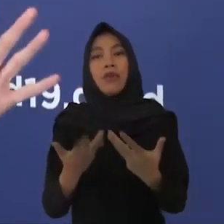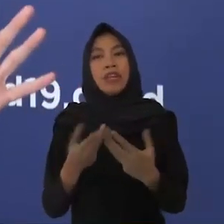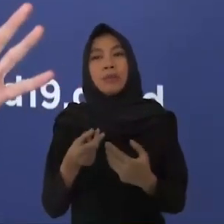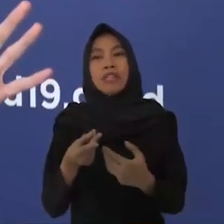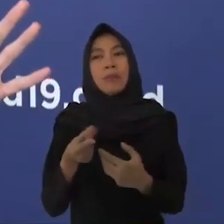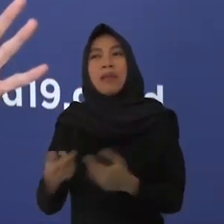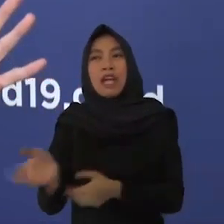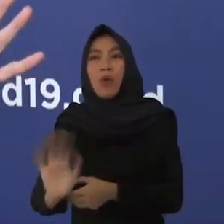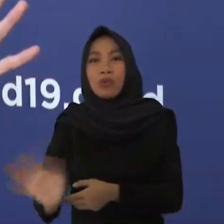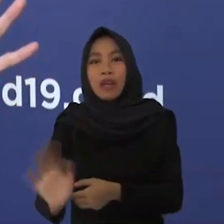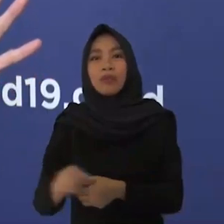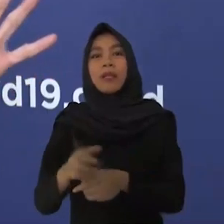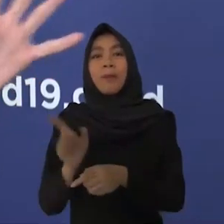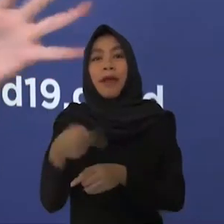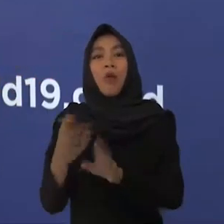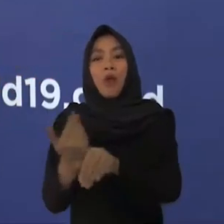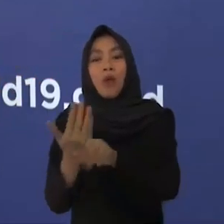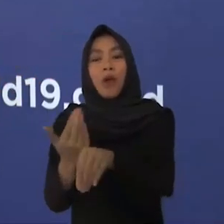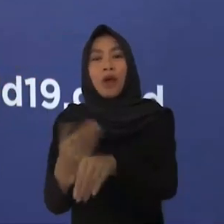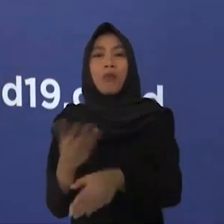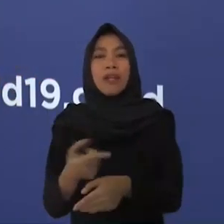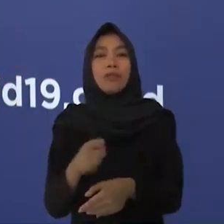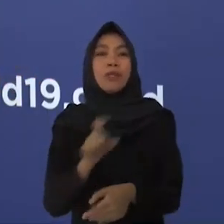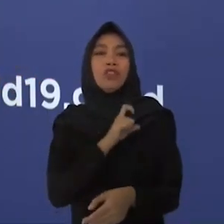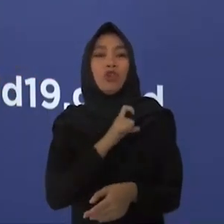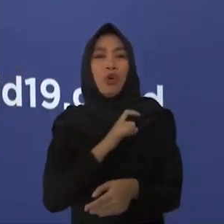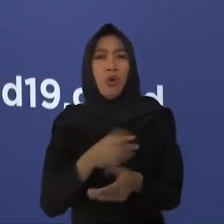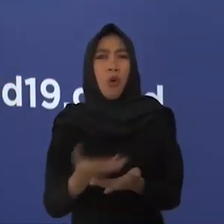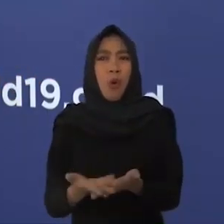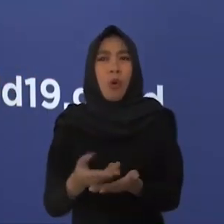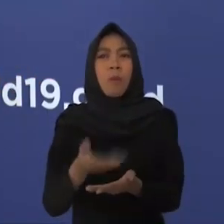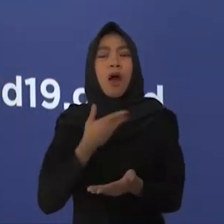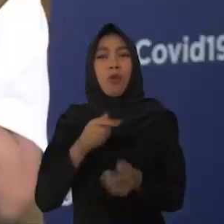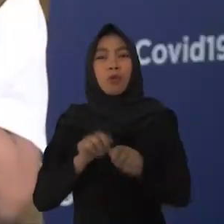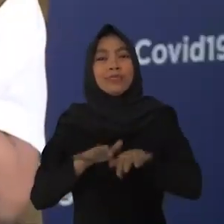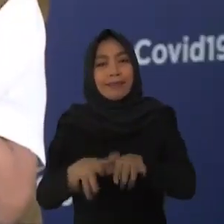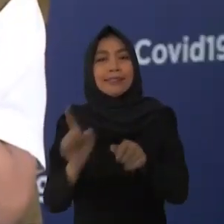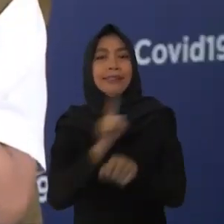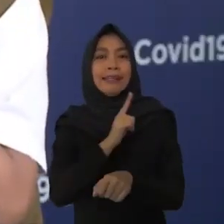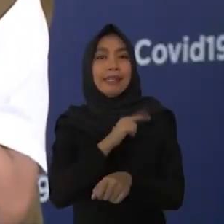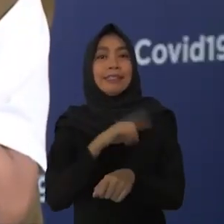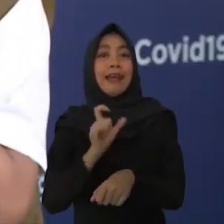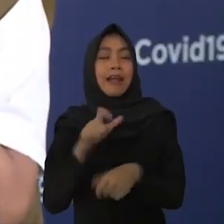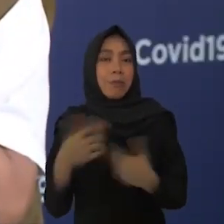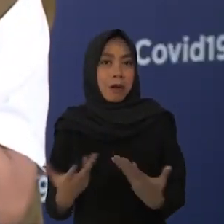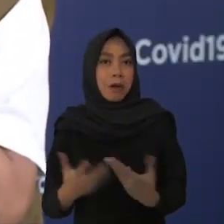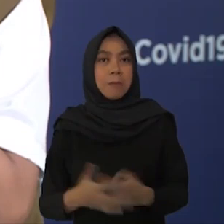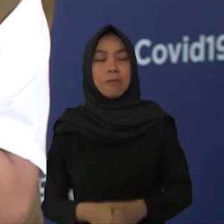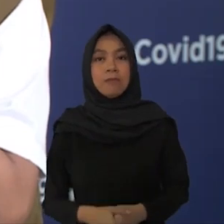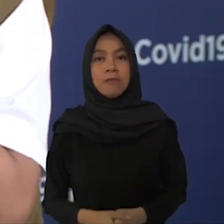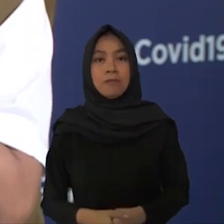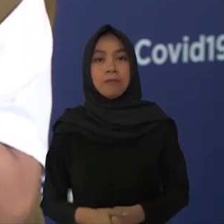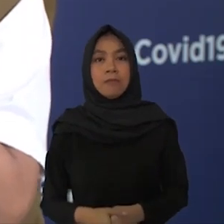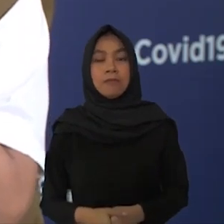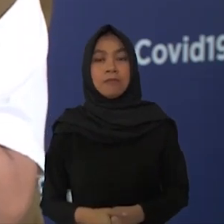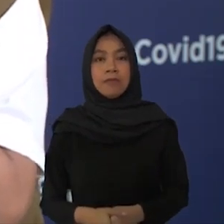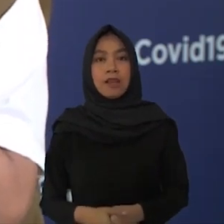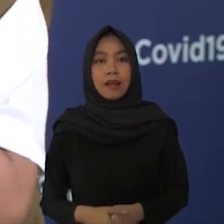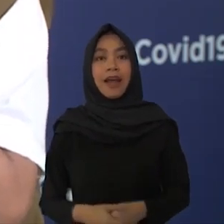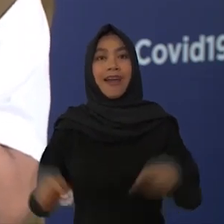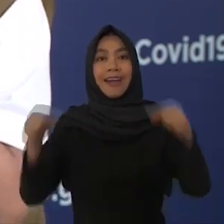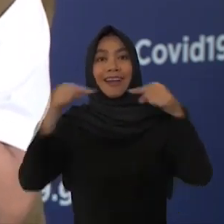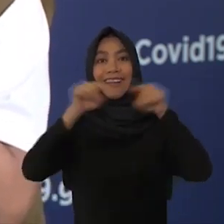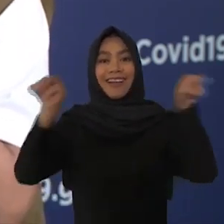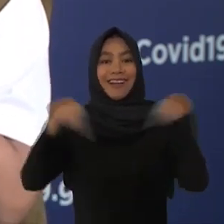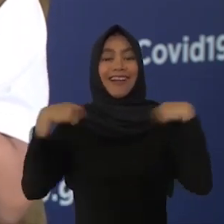beli lah ya Prof barangkali. Yeah. Kalau kita mau bikin sendiri di rumah misalkan ya Prof. Bisa, jadi masker kain yang